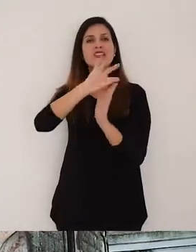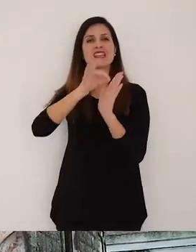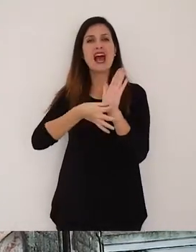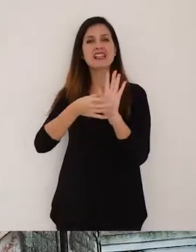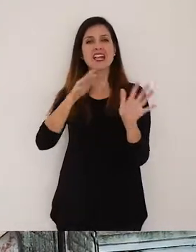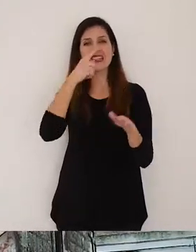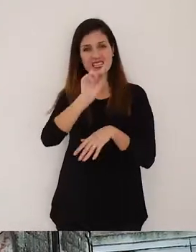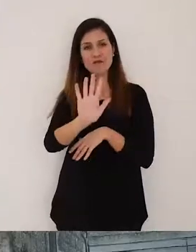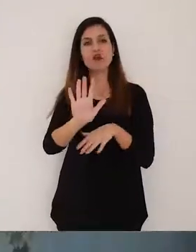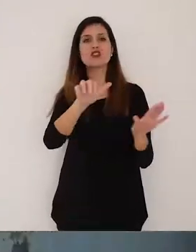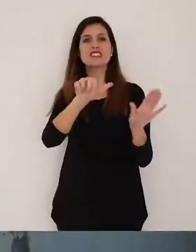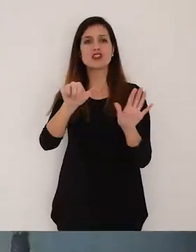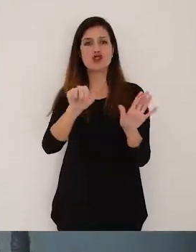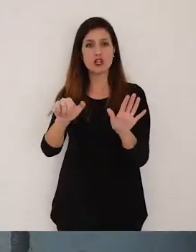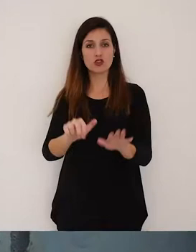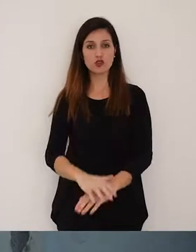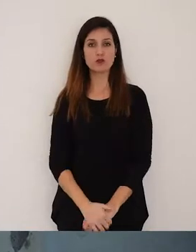decorativo seicentesco.